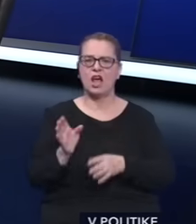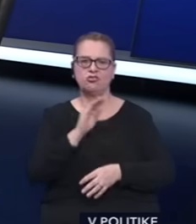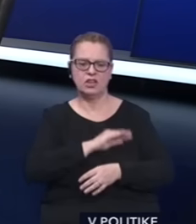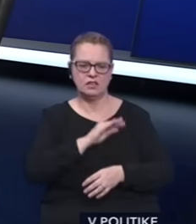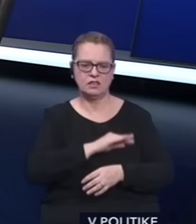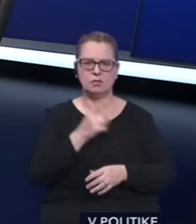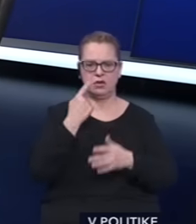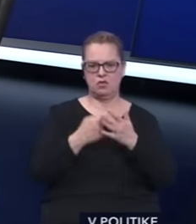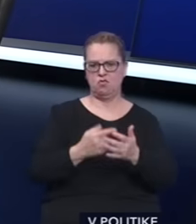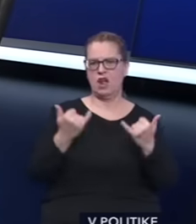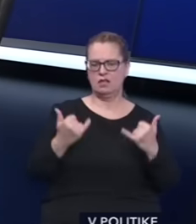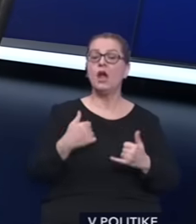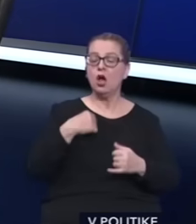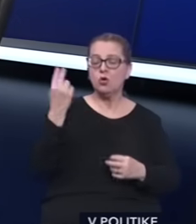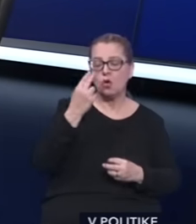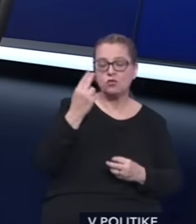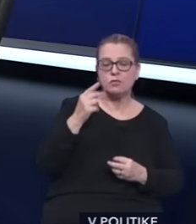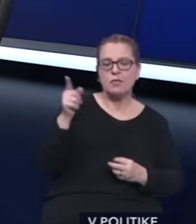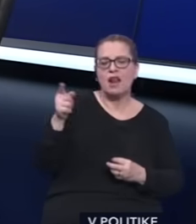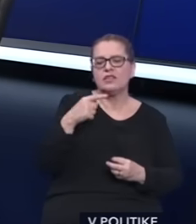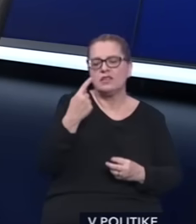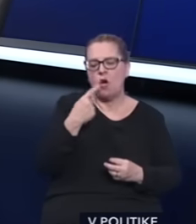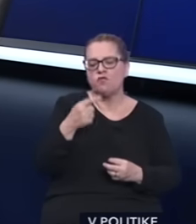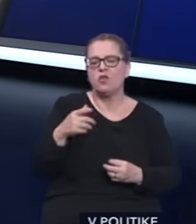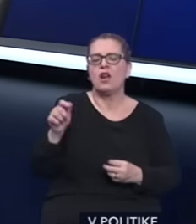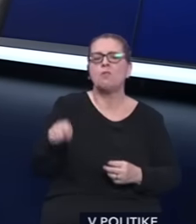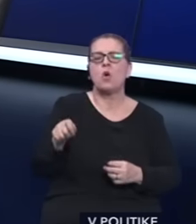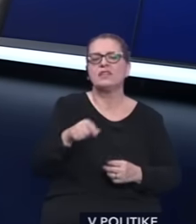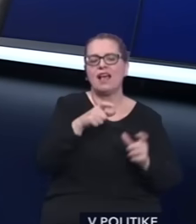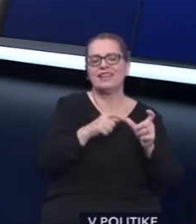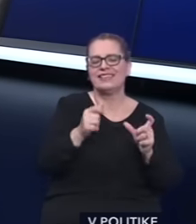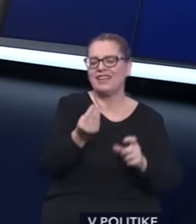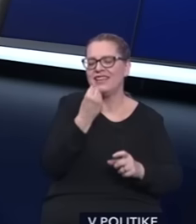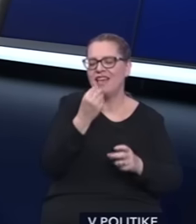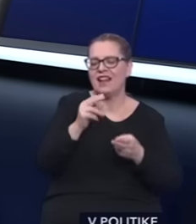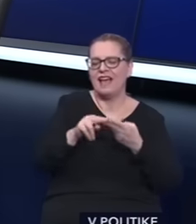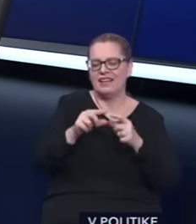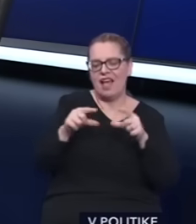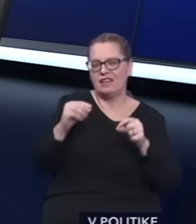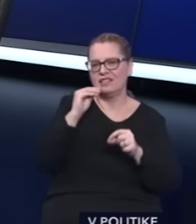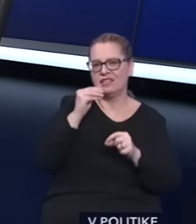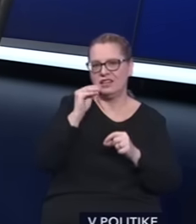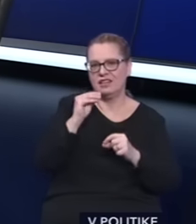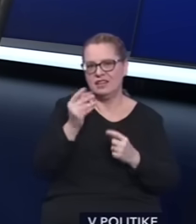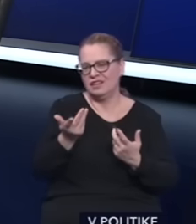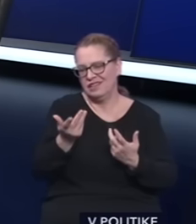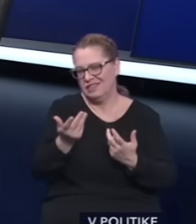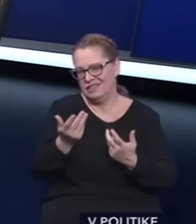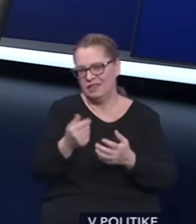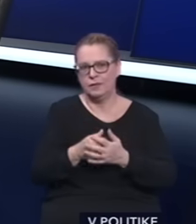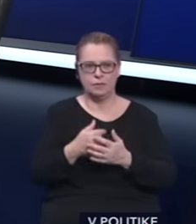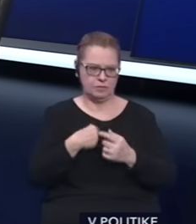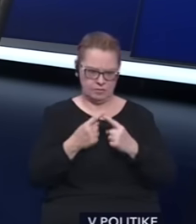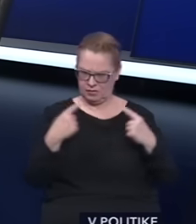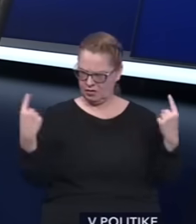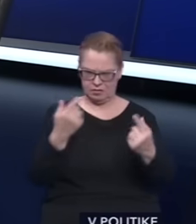to ukázalo aj teraz. Ja to rozumiem, ale ste práve vytiahli, že no, ale poslankyňa tak, sa jedla keksiky. Tak mi začne tak na rokovaní v sále mi začne